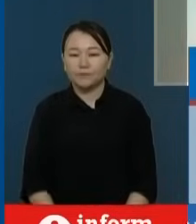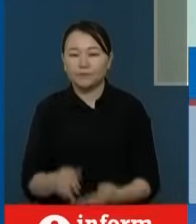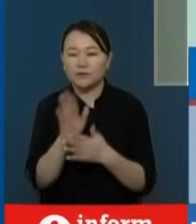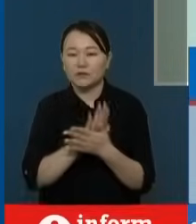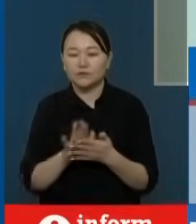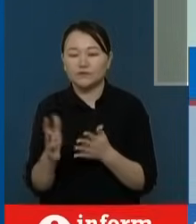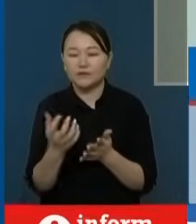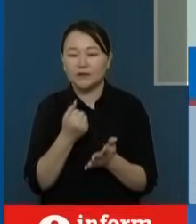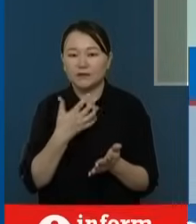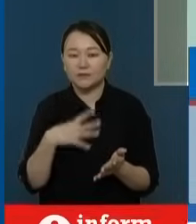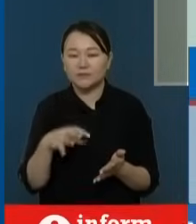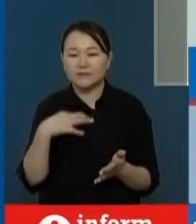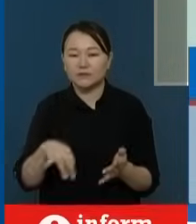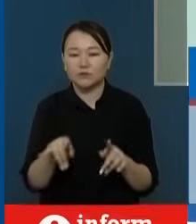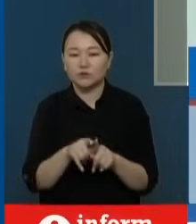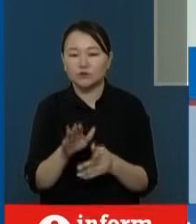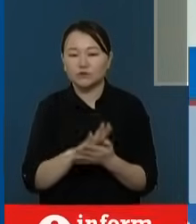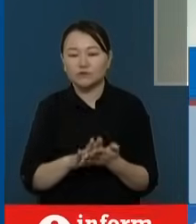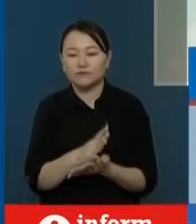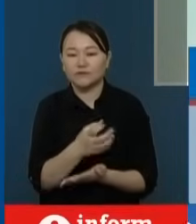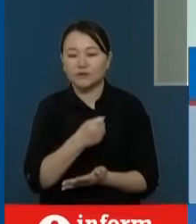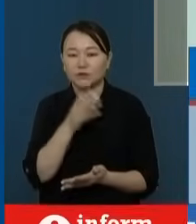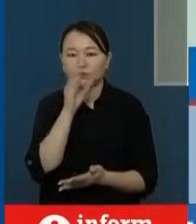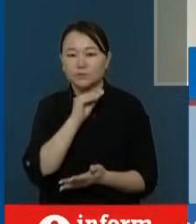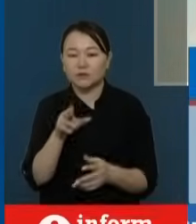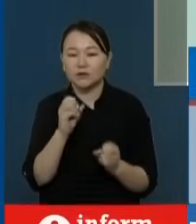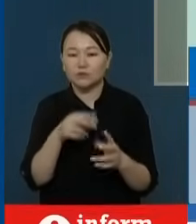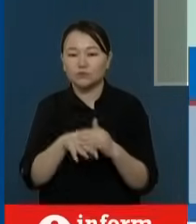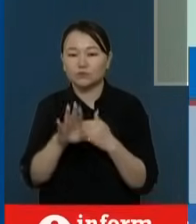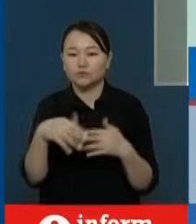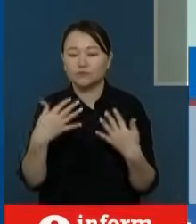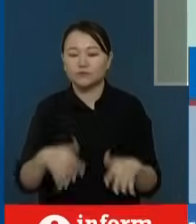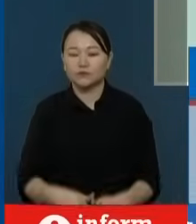Ничего не взяли, и сыну тоже ничего не взяли, вот как вышла, и все.